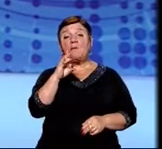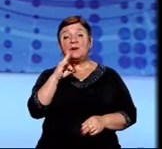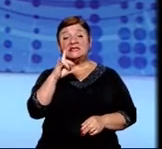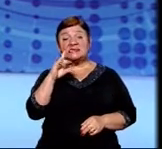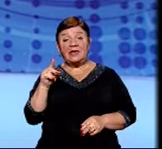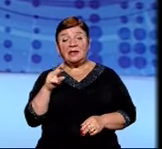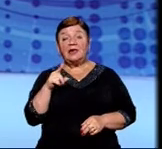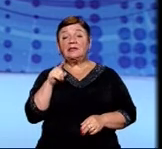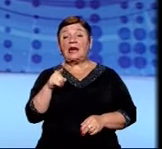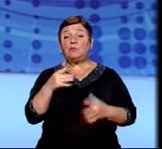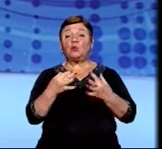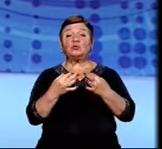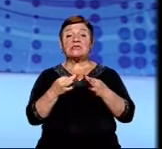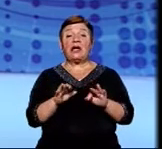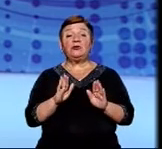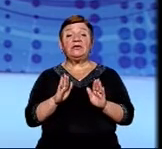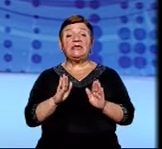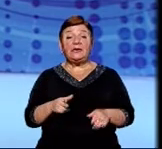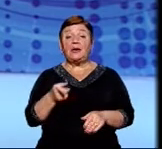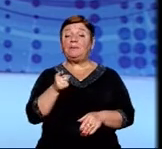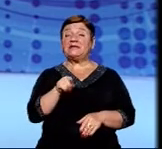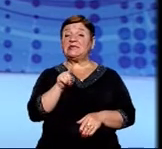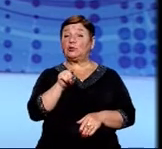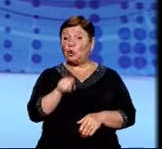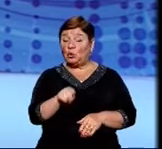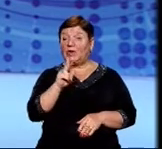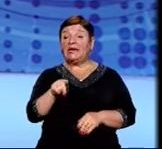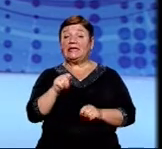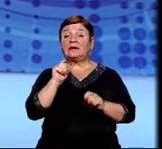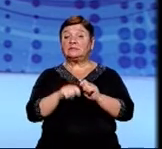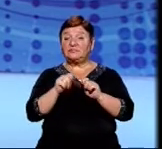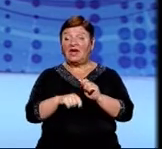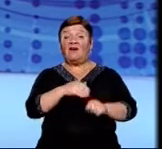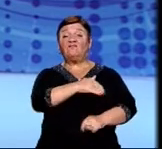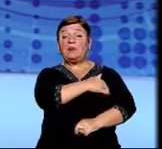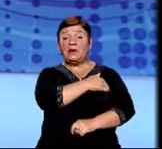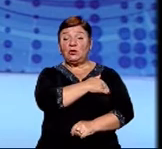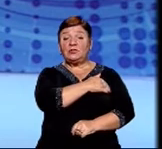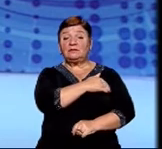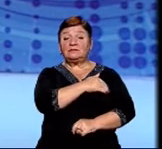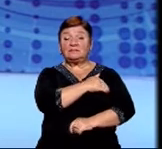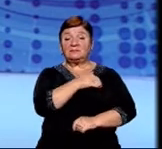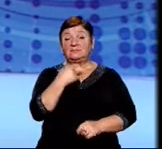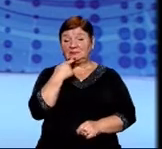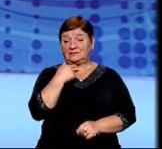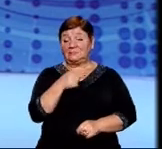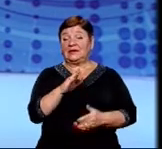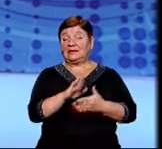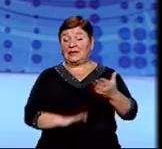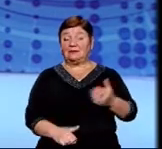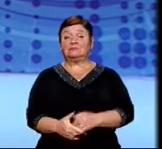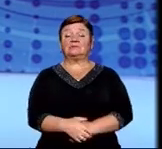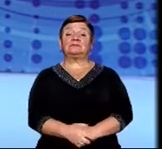перевали. Там пропускають автомобілі тільки після того, як водіям та пасажирам виміряють температуру. Детальніше про це далі